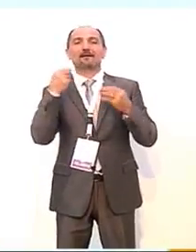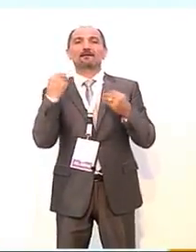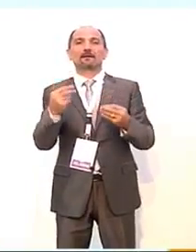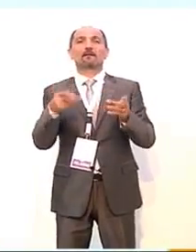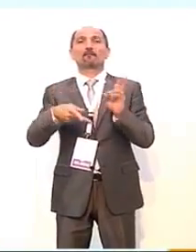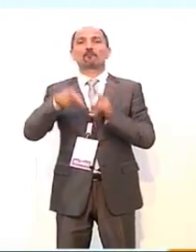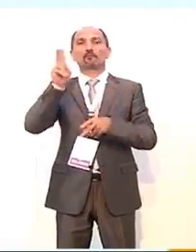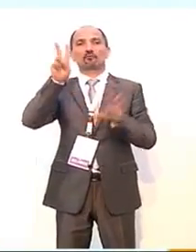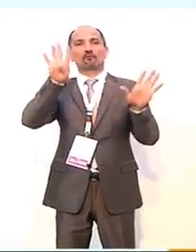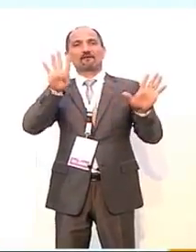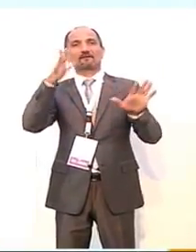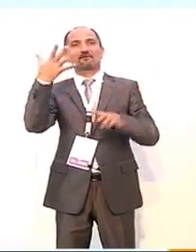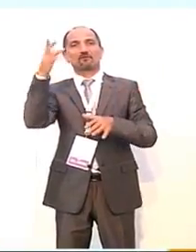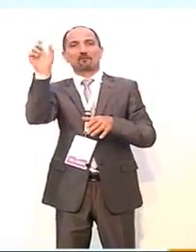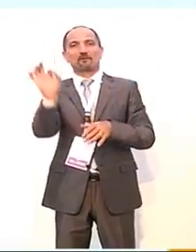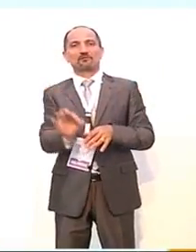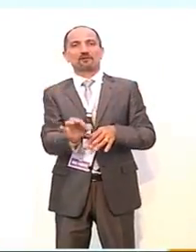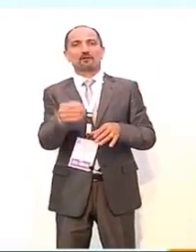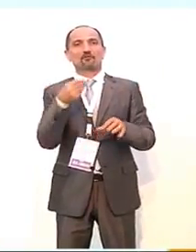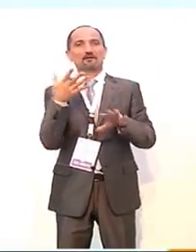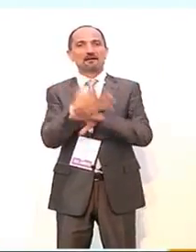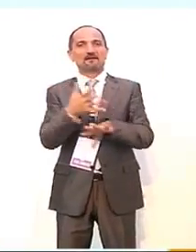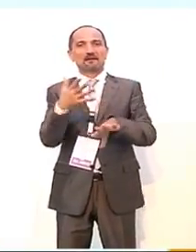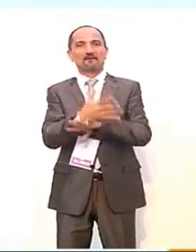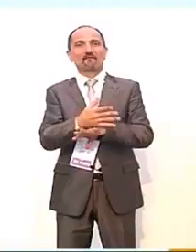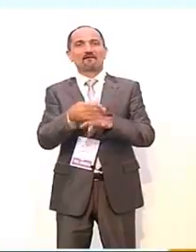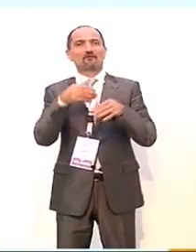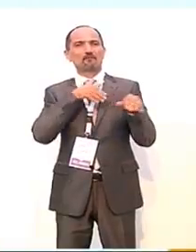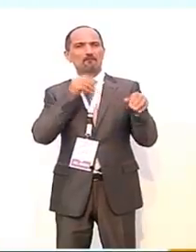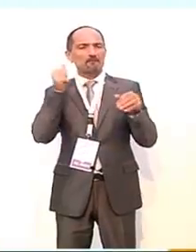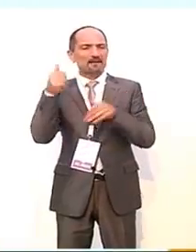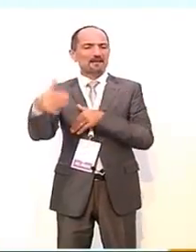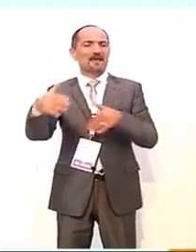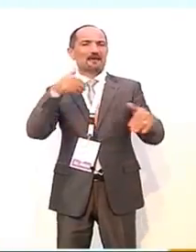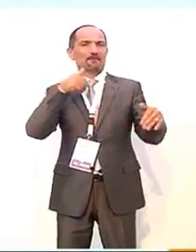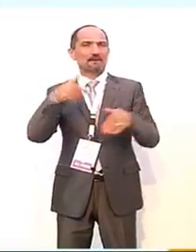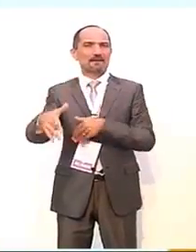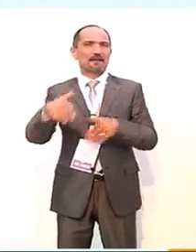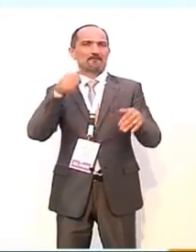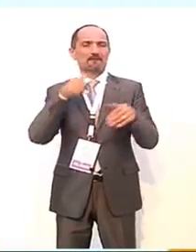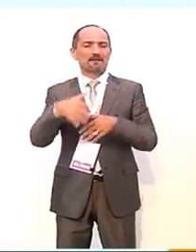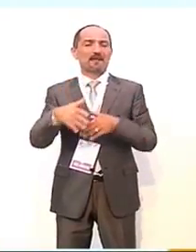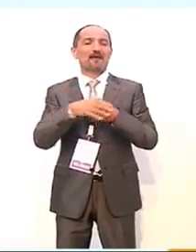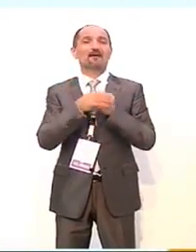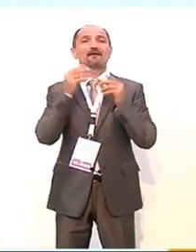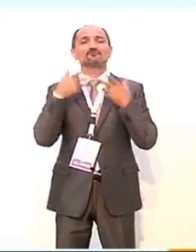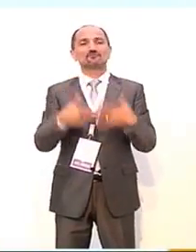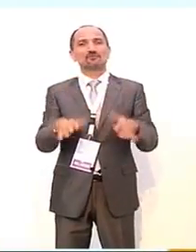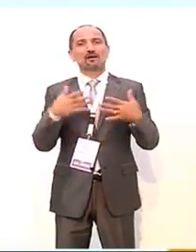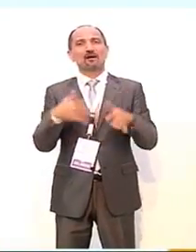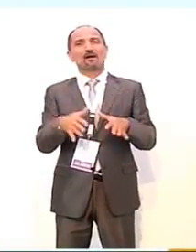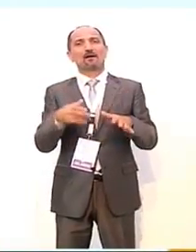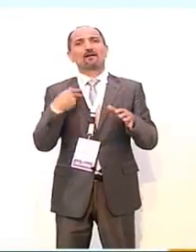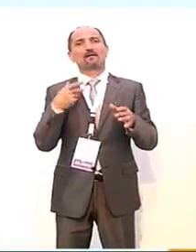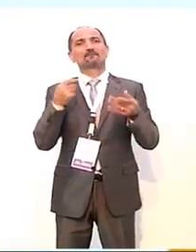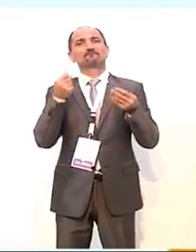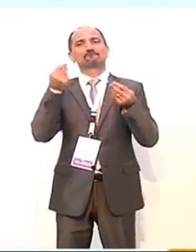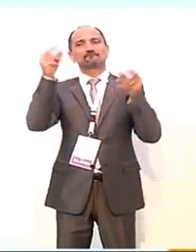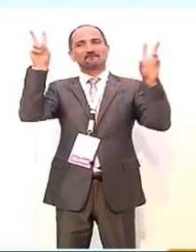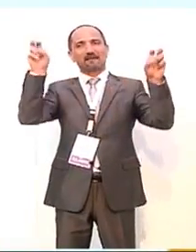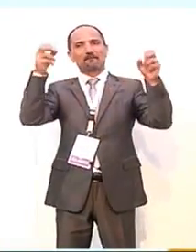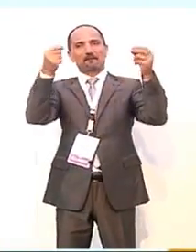del 95% degli interventi, migliaia, sono stati sui soldi.